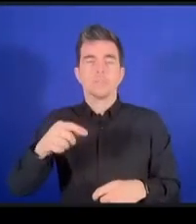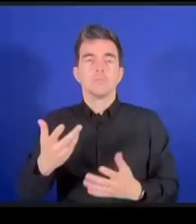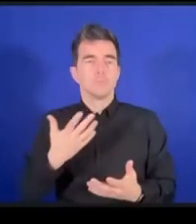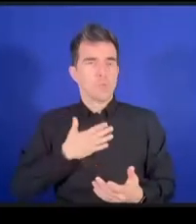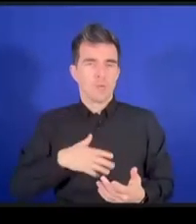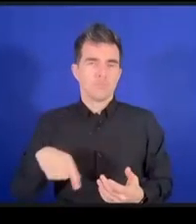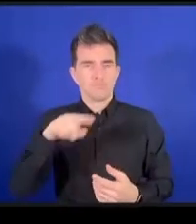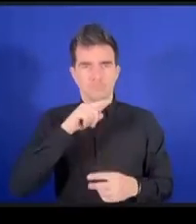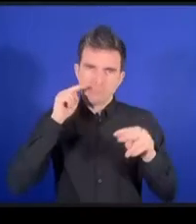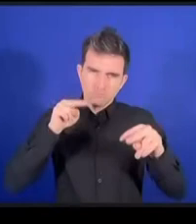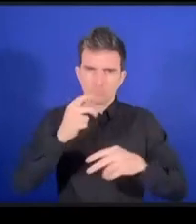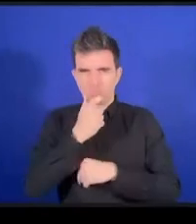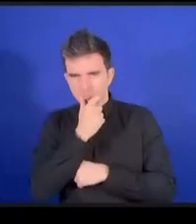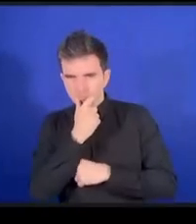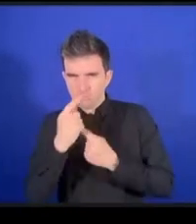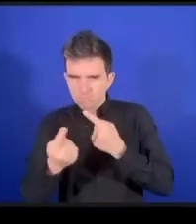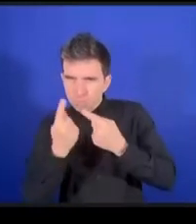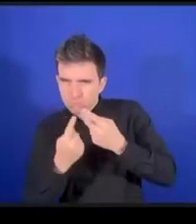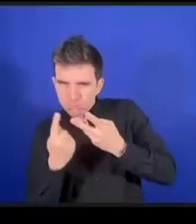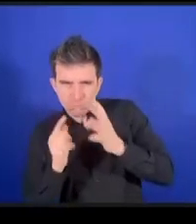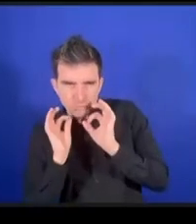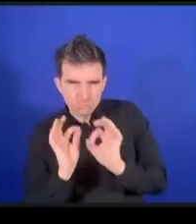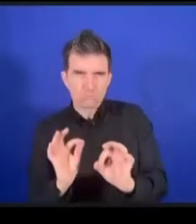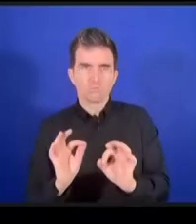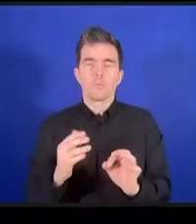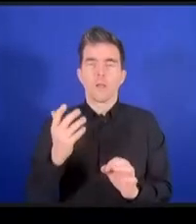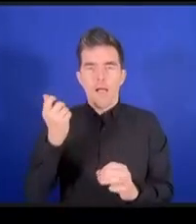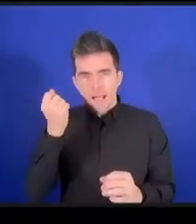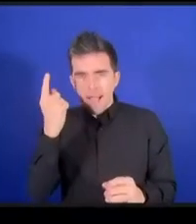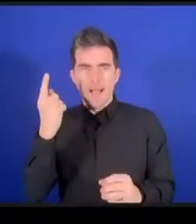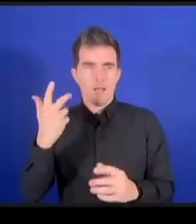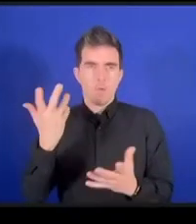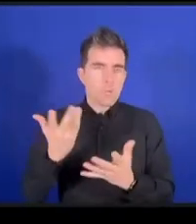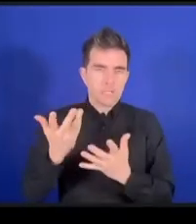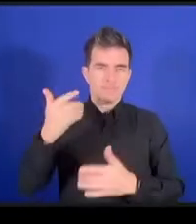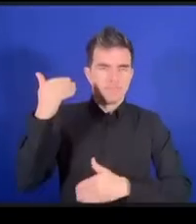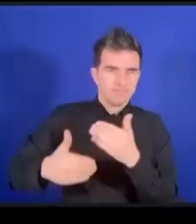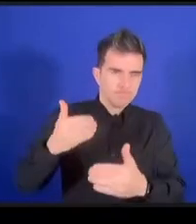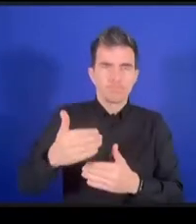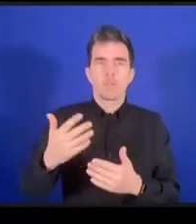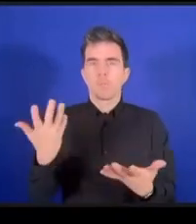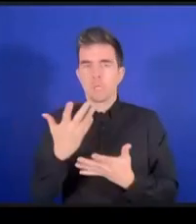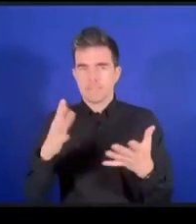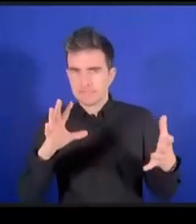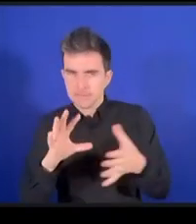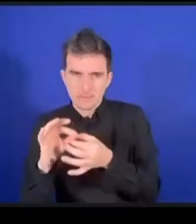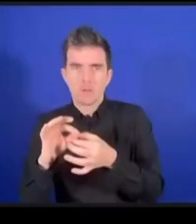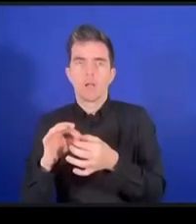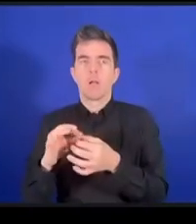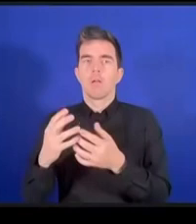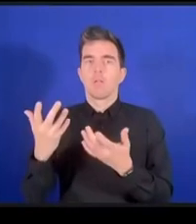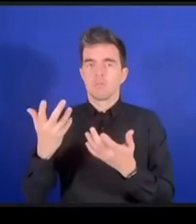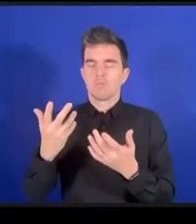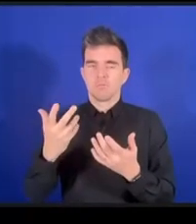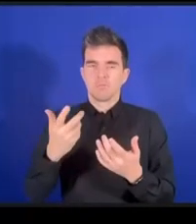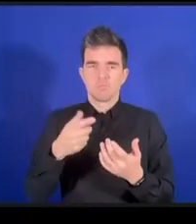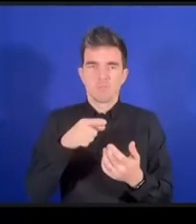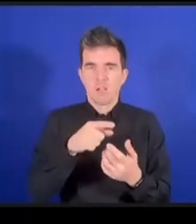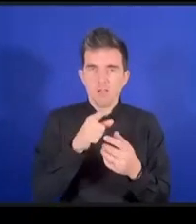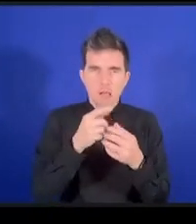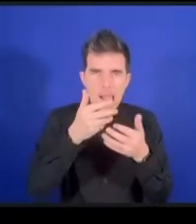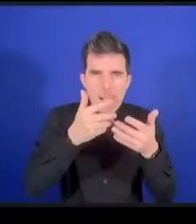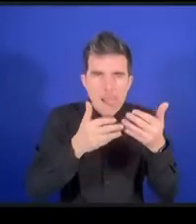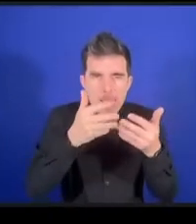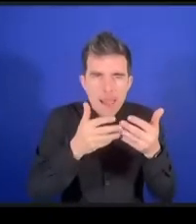существуют взаимосвязи между ными технологиями тем как развивается интернет Как это влияет